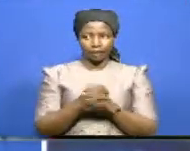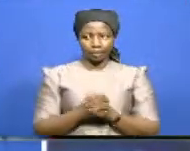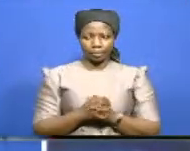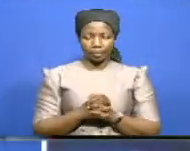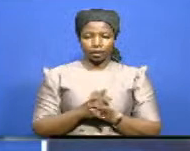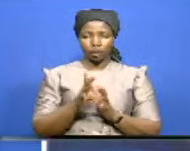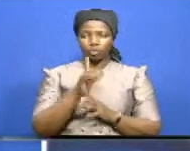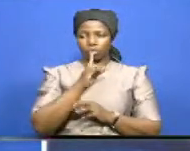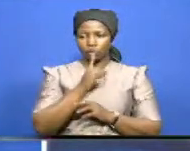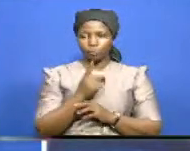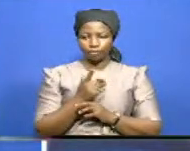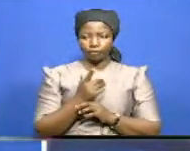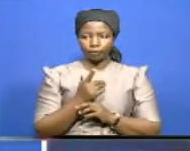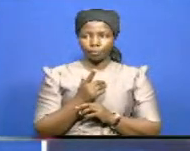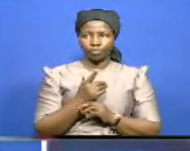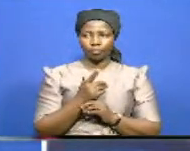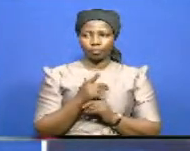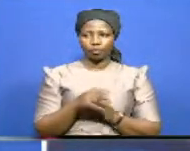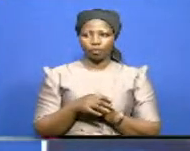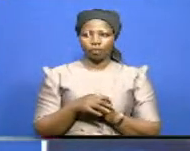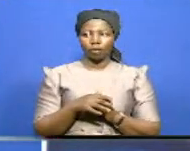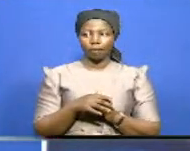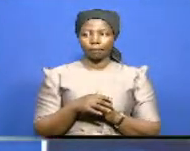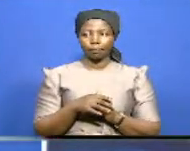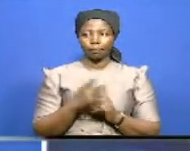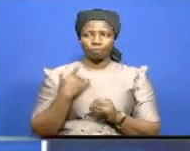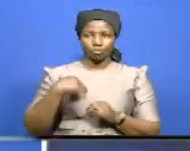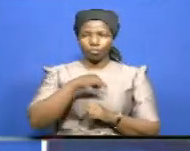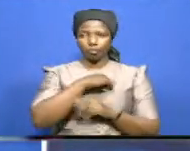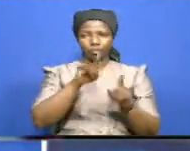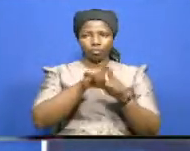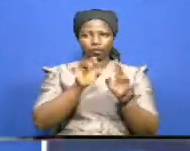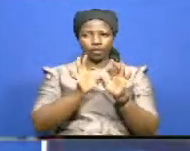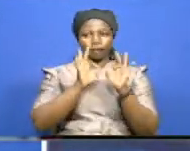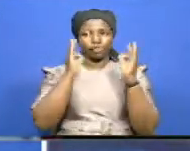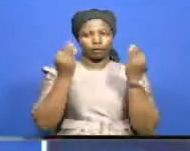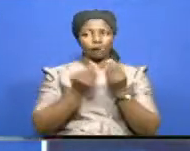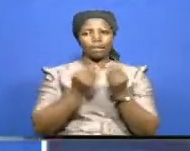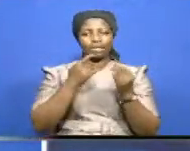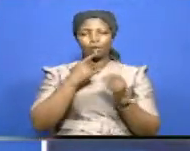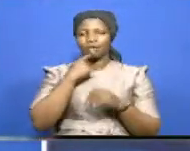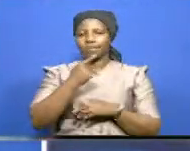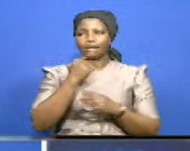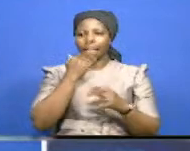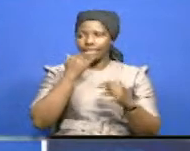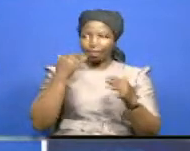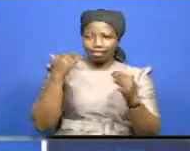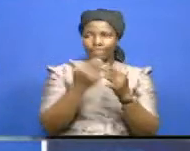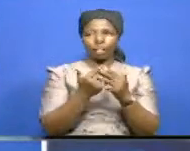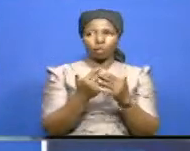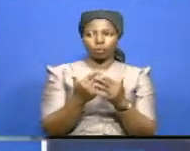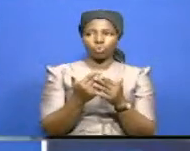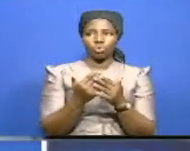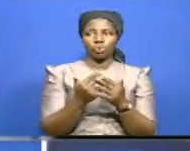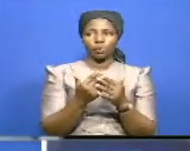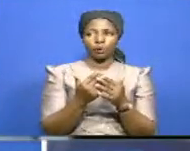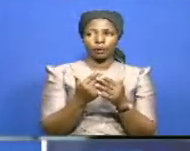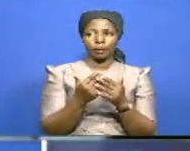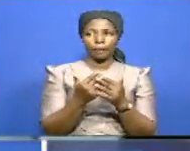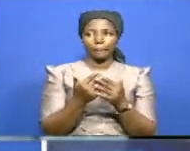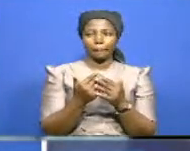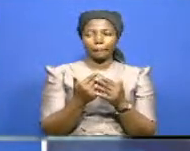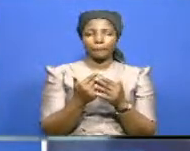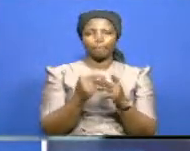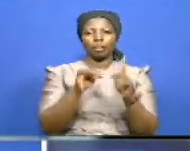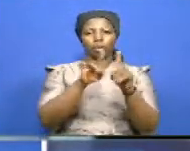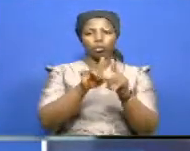Kwa hivyo kwa sisi kama familia tunasema asante, na